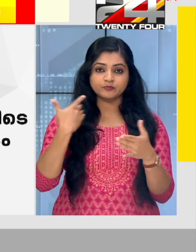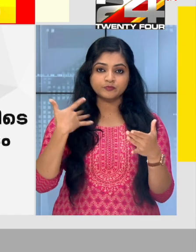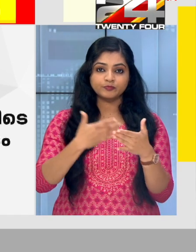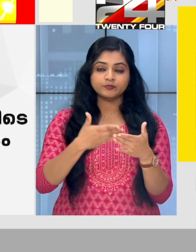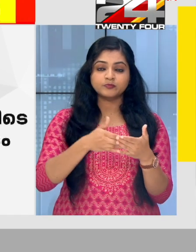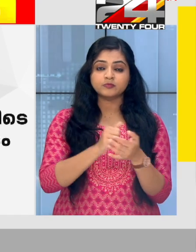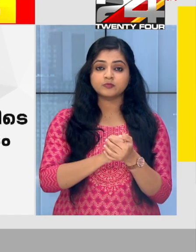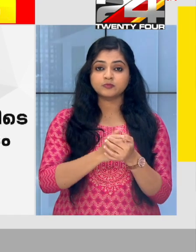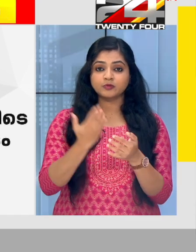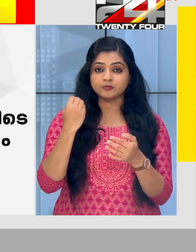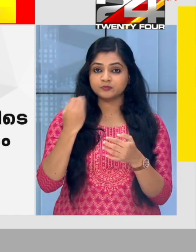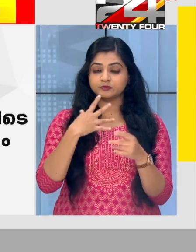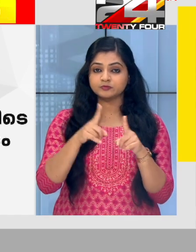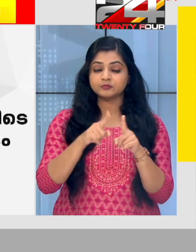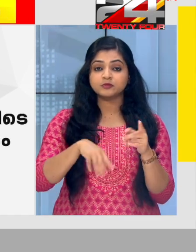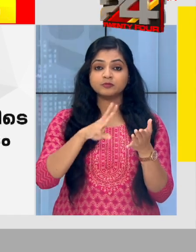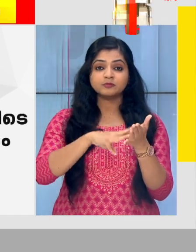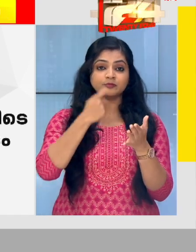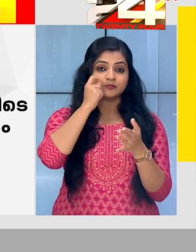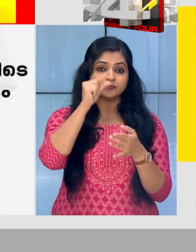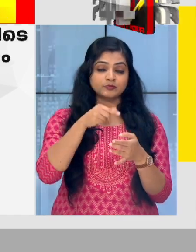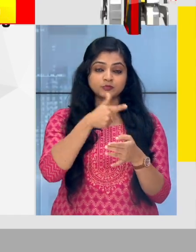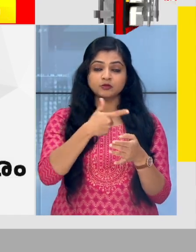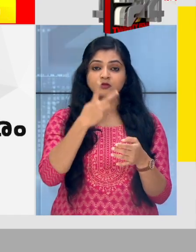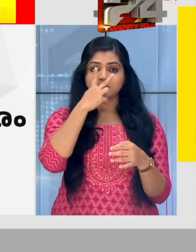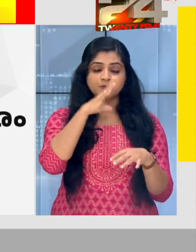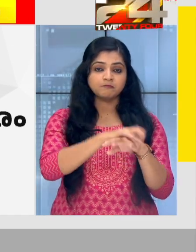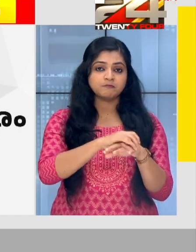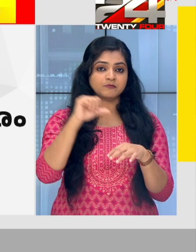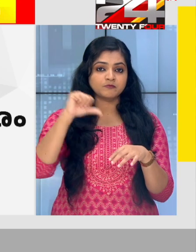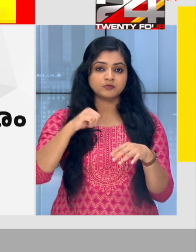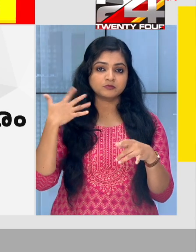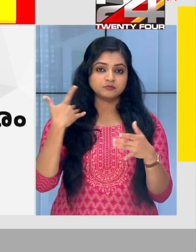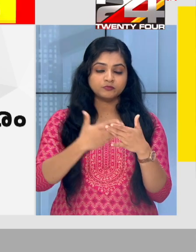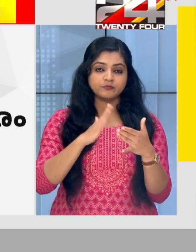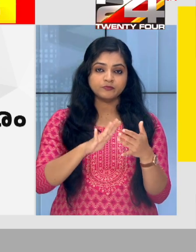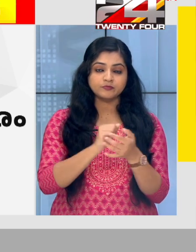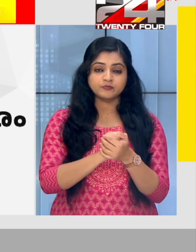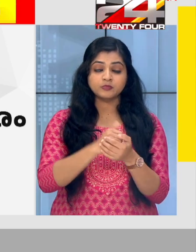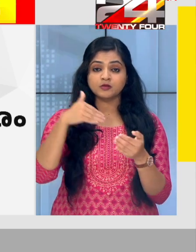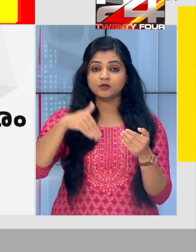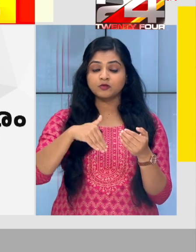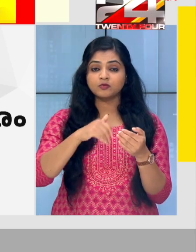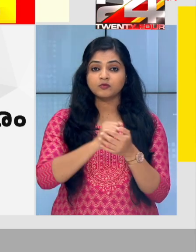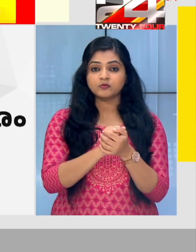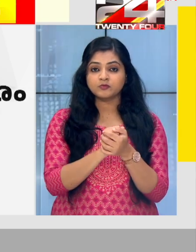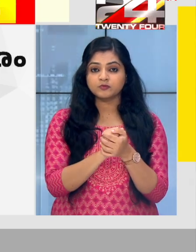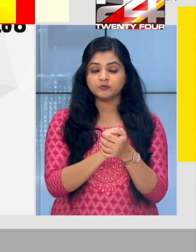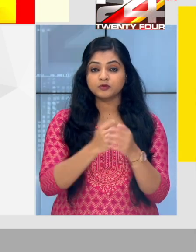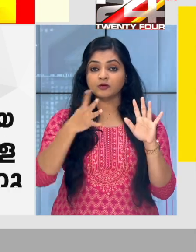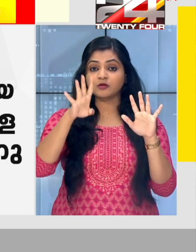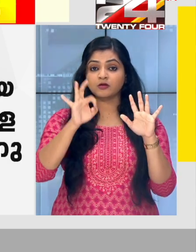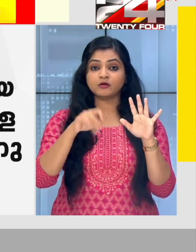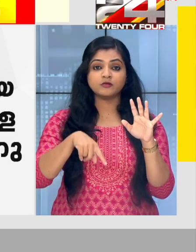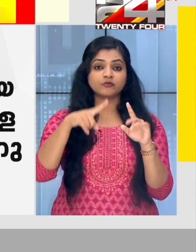പറഞ്ഞതുപോലെ എവിടെ നിന്നും മഹാരാജനെ കണ്ടെത്താൻ കഴിഞ്ഞിട്ടില്ല എന്നുള്ളതാണ് നിർഭാഗ്യകരമായ കാര്യം. നിലവിൽ ഇതിൽ 90 അടി